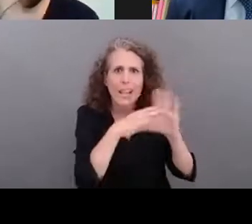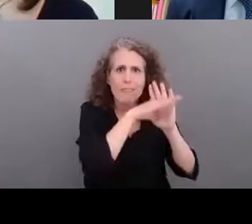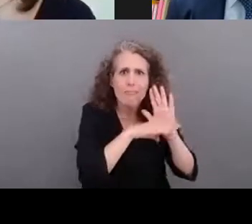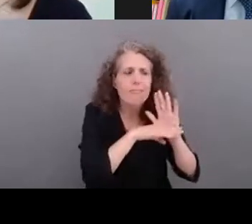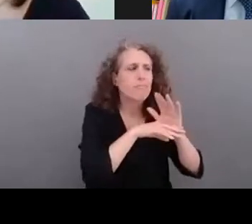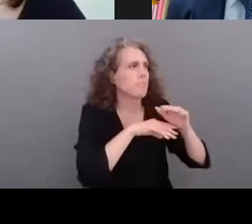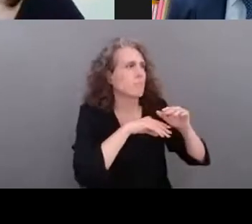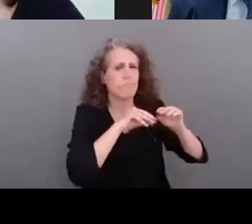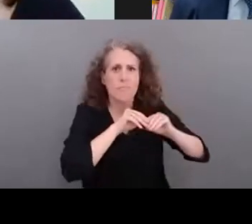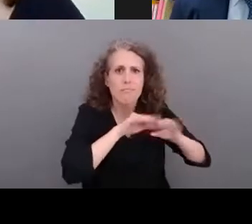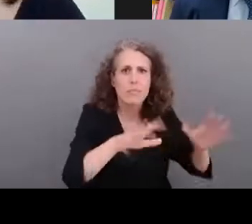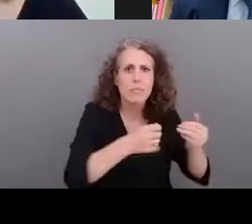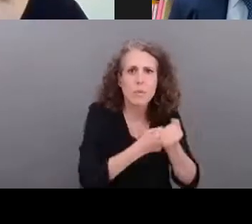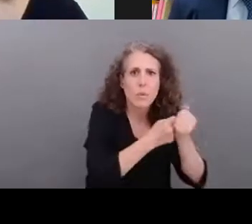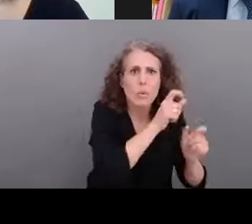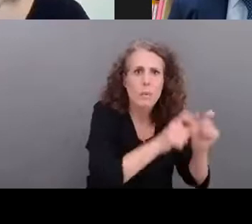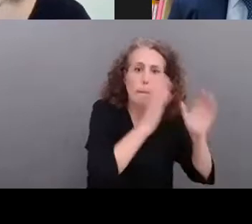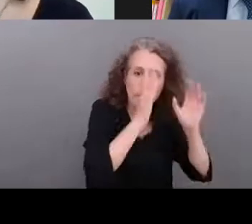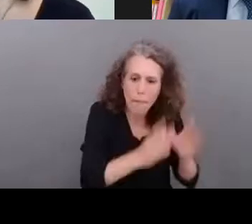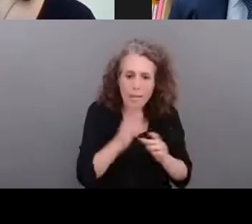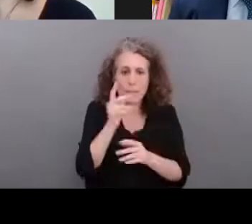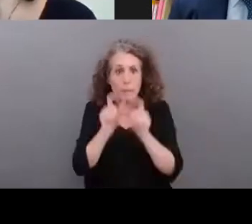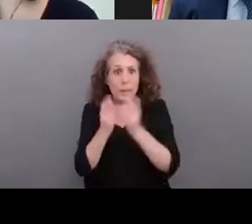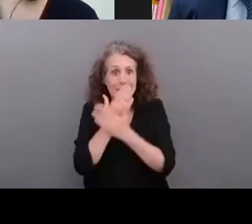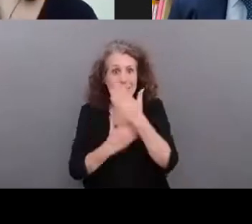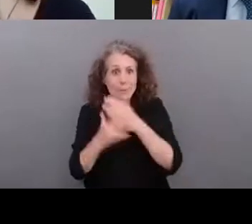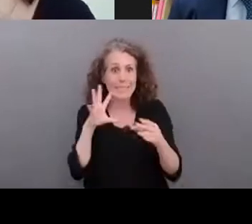lors de la conception de programmes à leur égard.